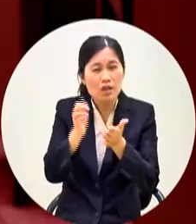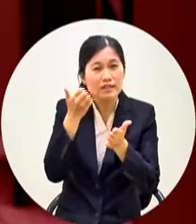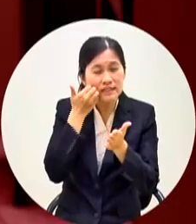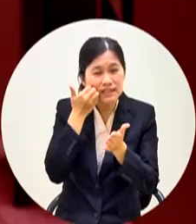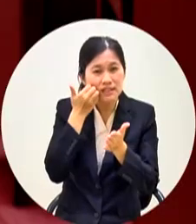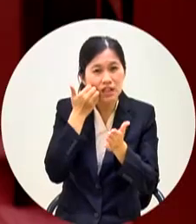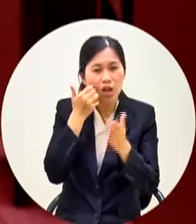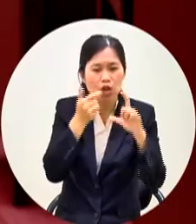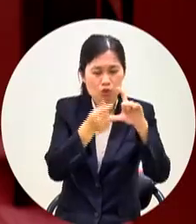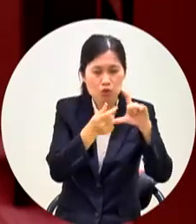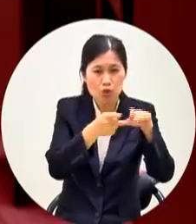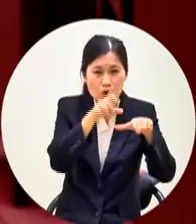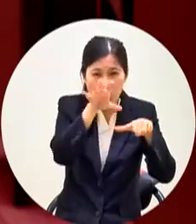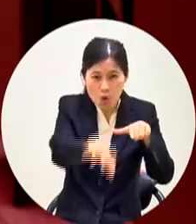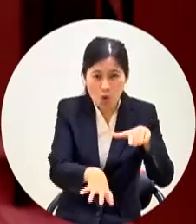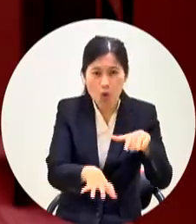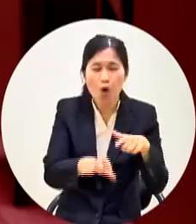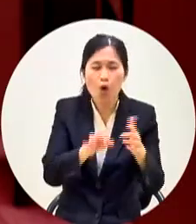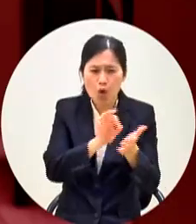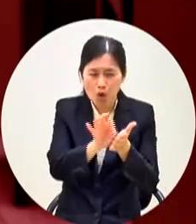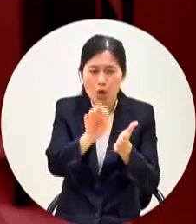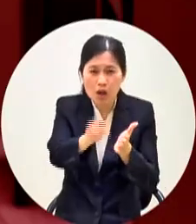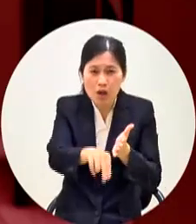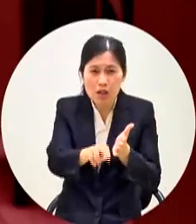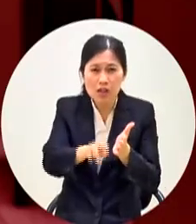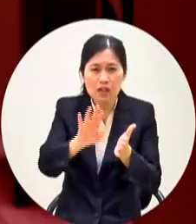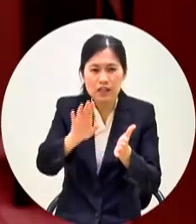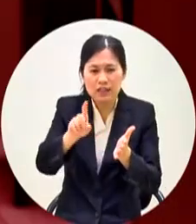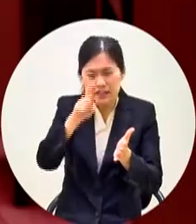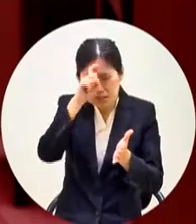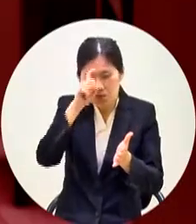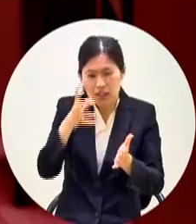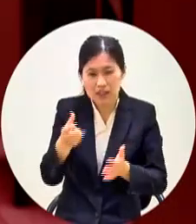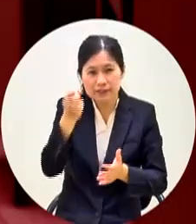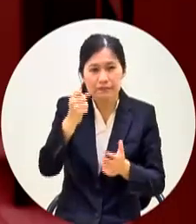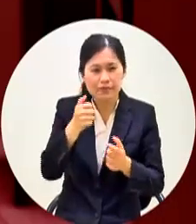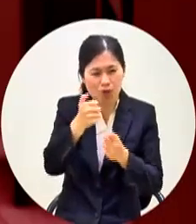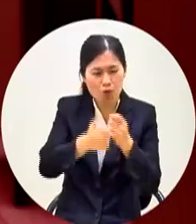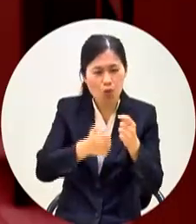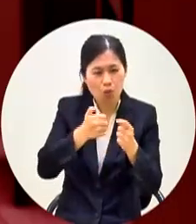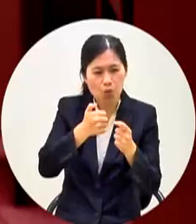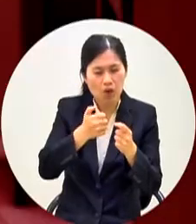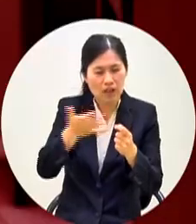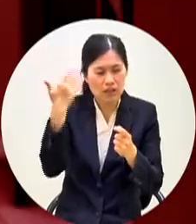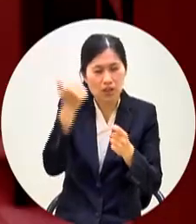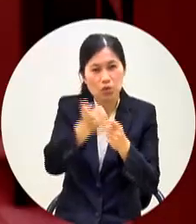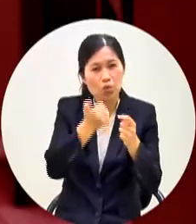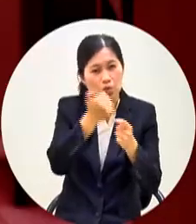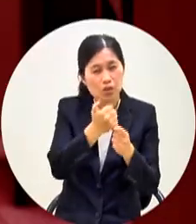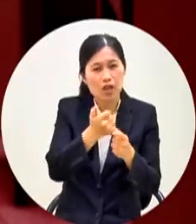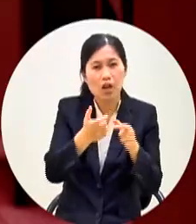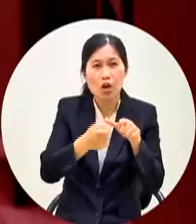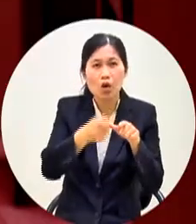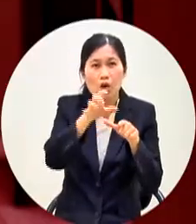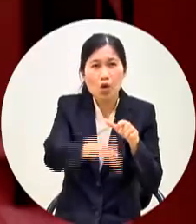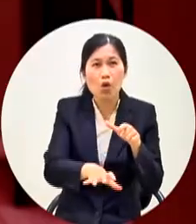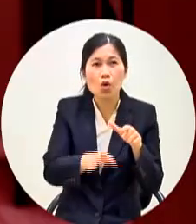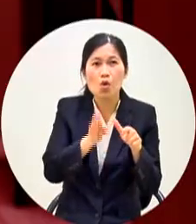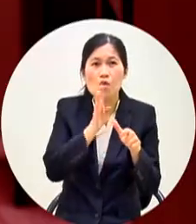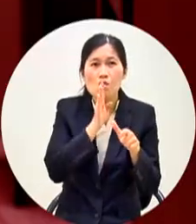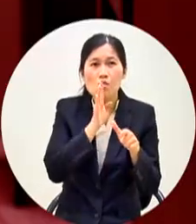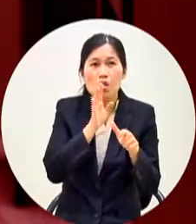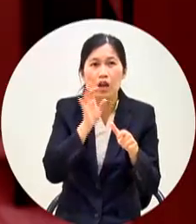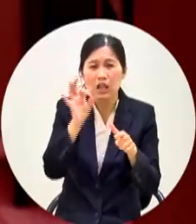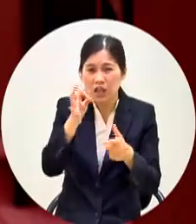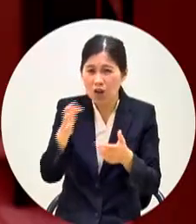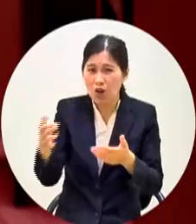公所。希望把这样的一个产权，从民国50几年，公所从来没有收他们任何的租